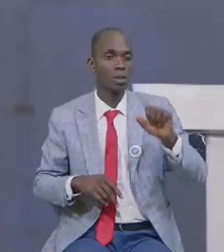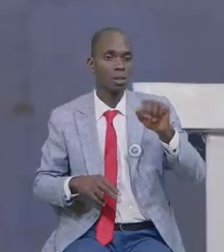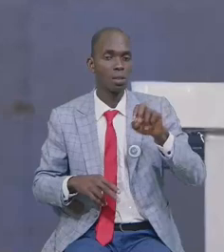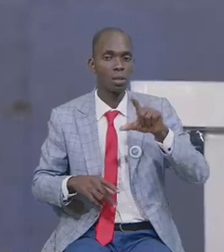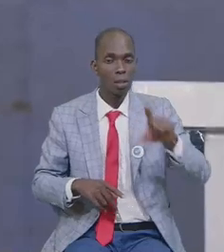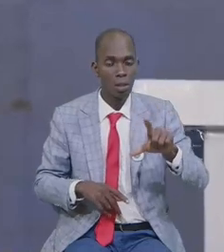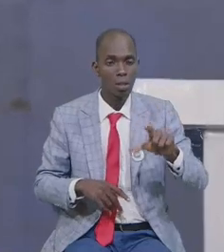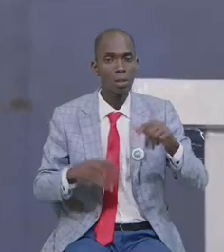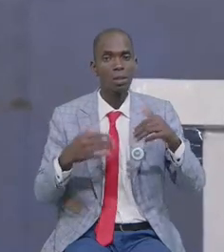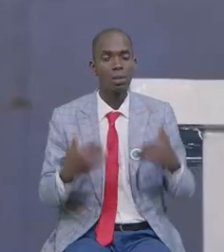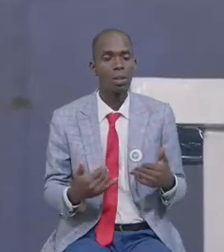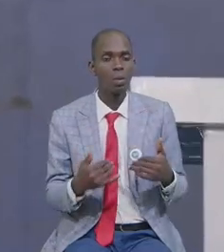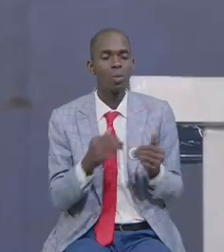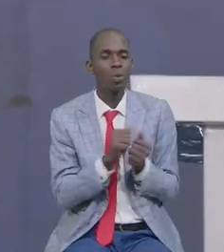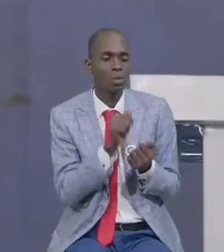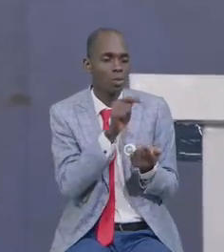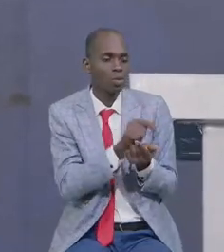avec un R déformé,